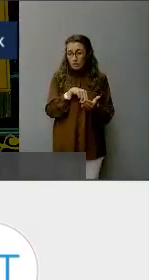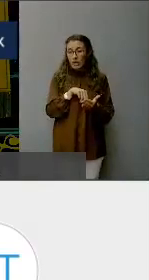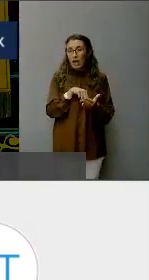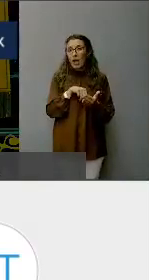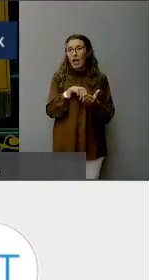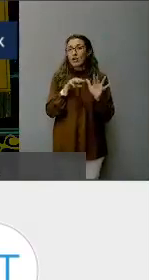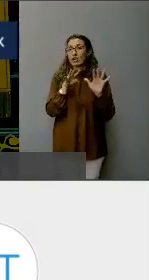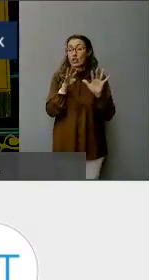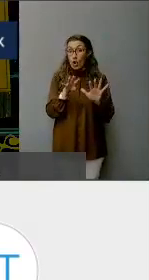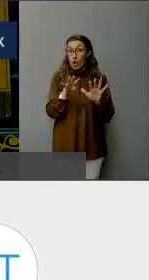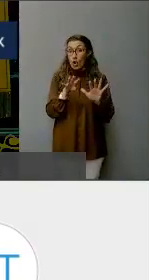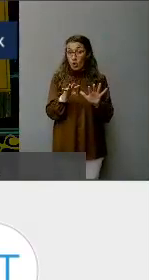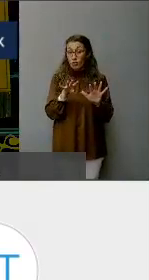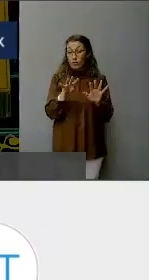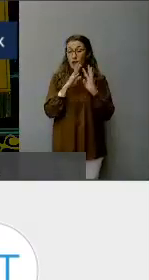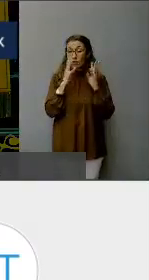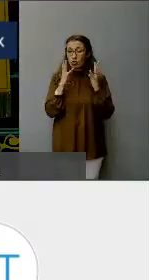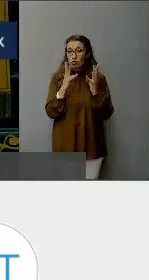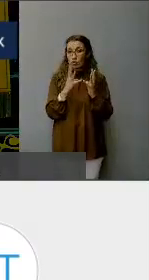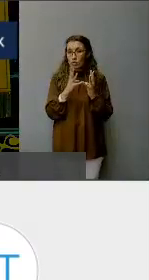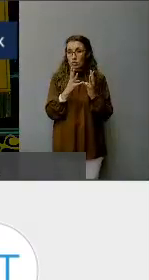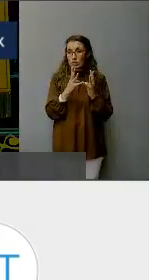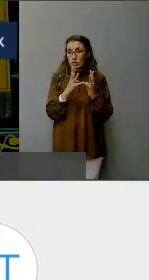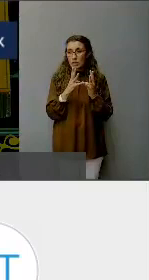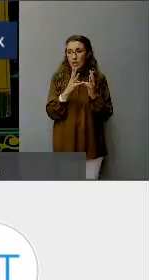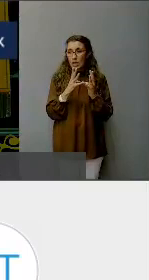9 parere della giunta